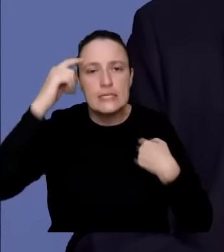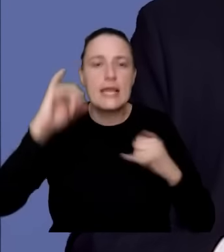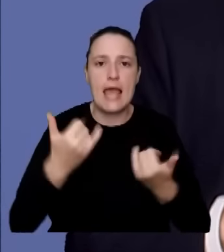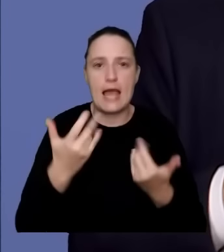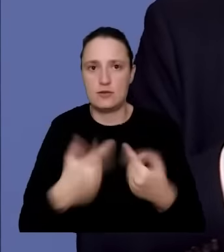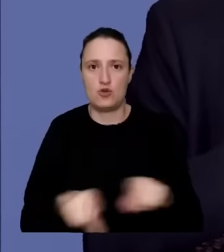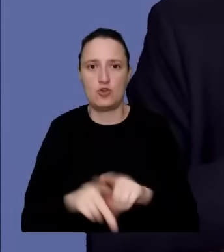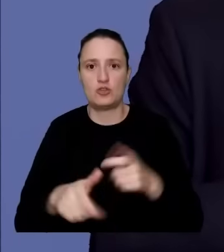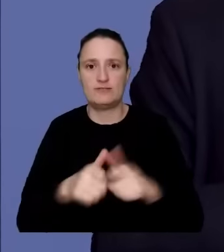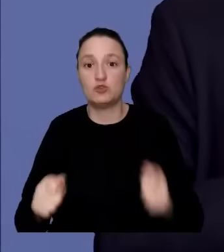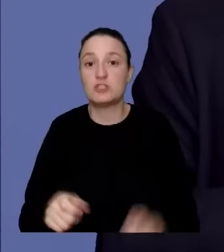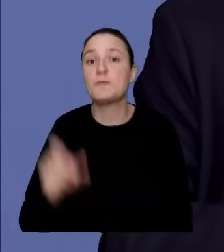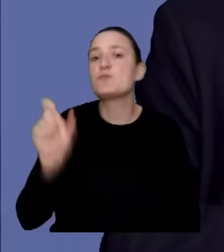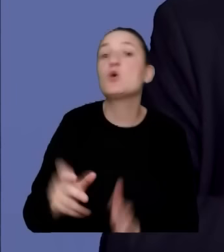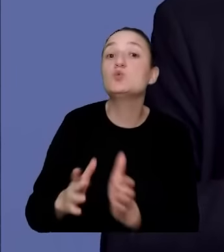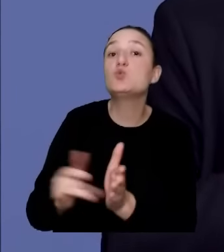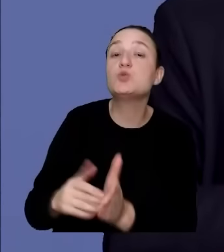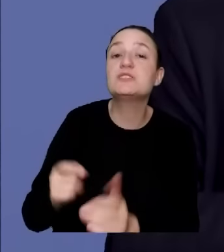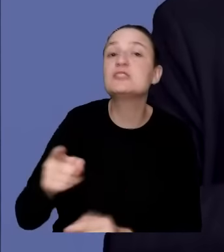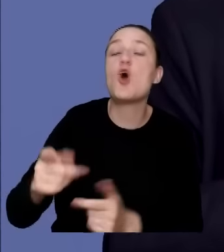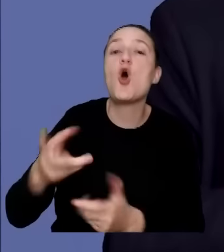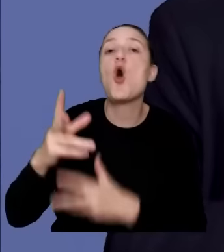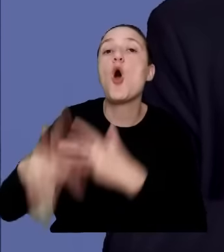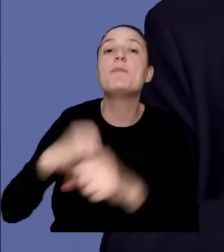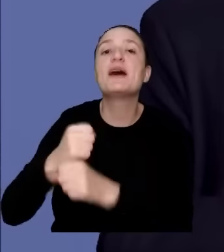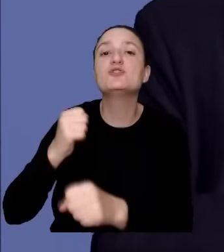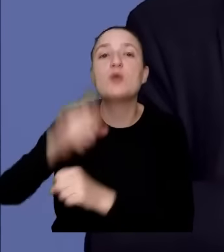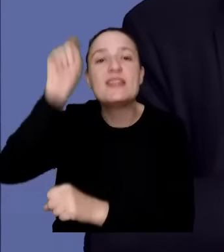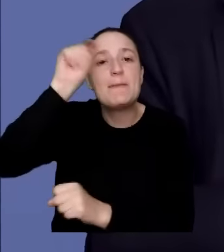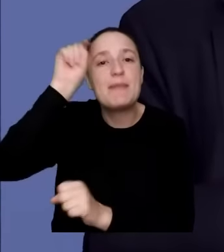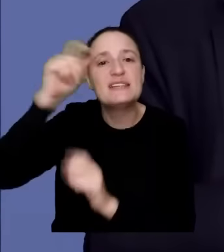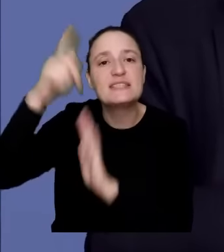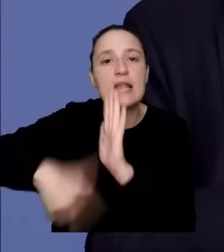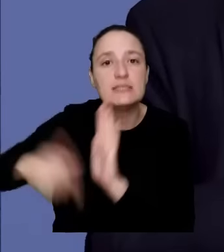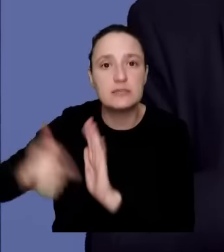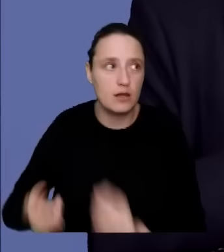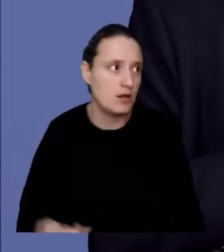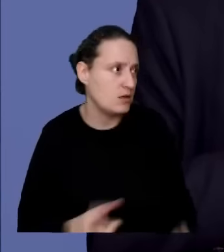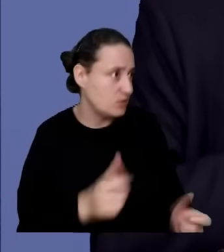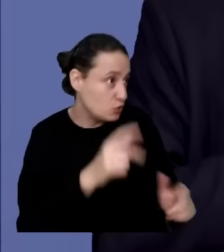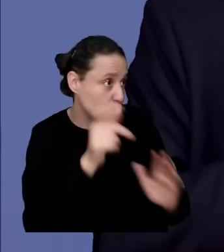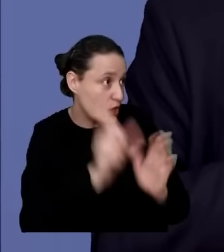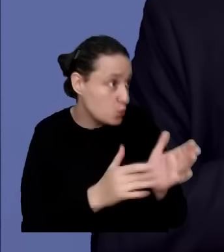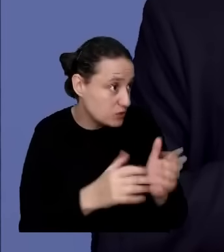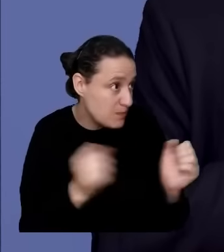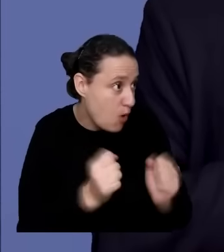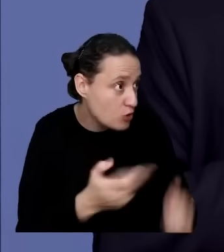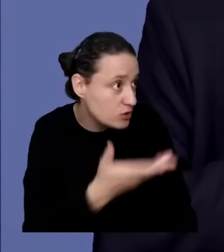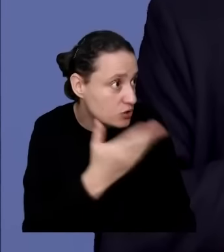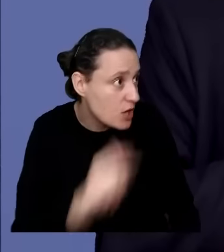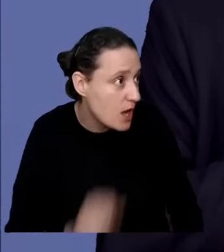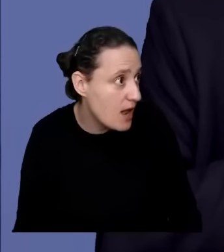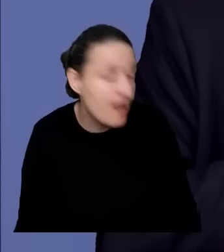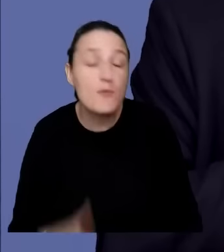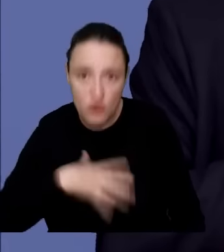urac kę niemieckich interesów to cały pan się tak Tuska boi A może jednak